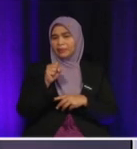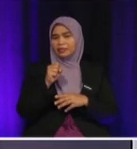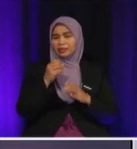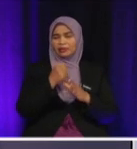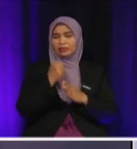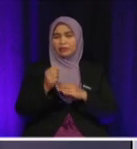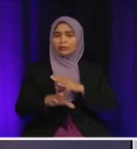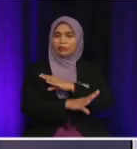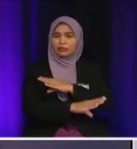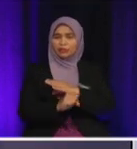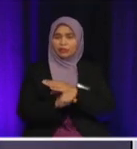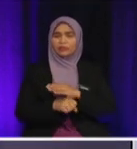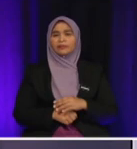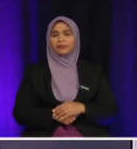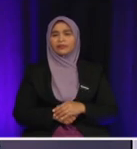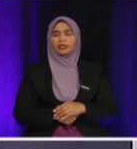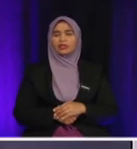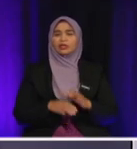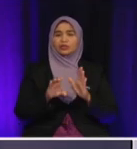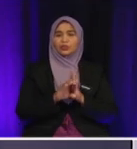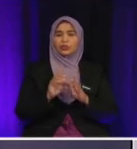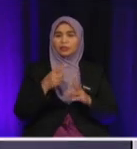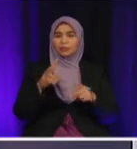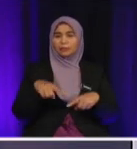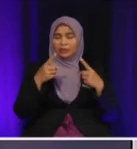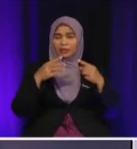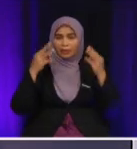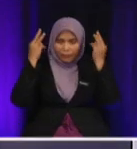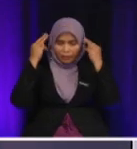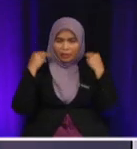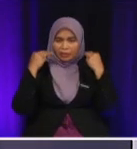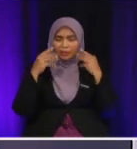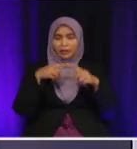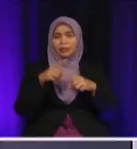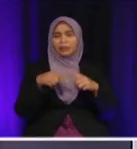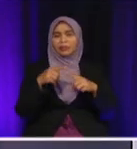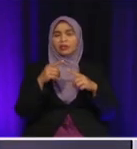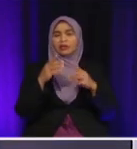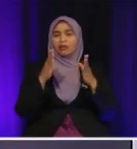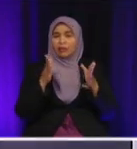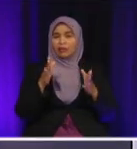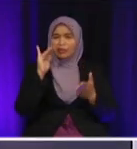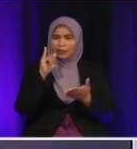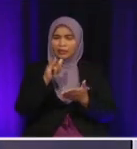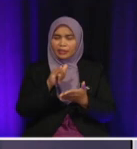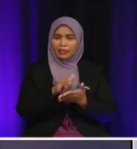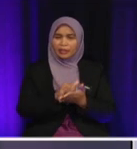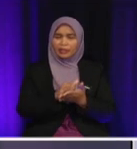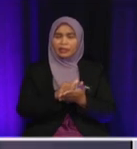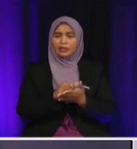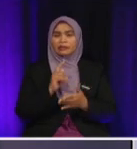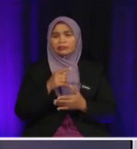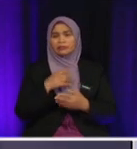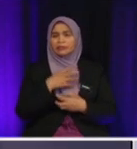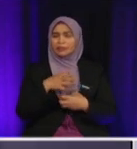kalau kita pergilah ya, pergi ke Mekah dan sebagainya, kita tengok ya, contohlah apabila orang yakin ya, kita yakin kita seronok ya,